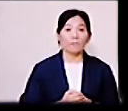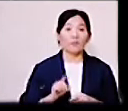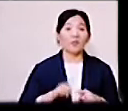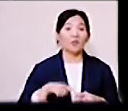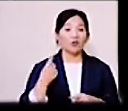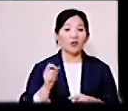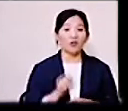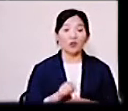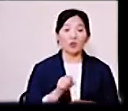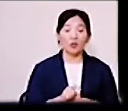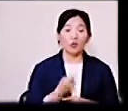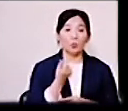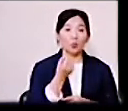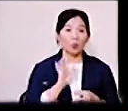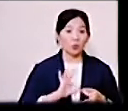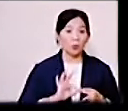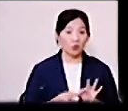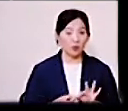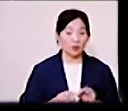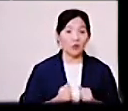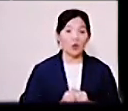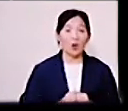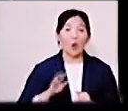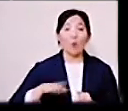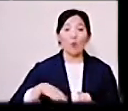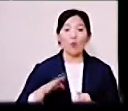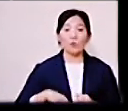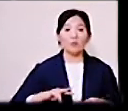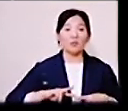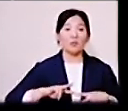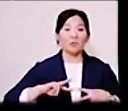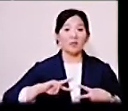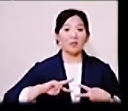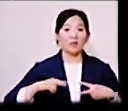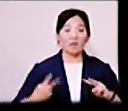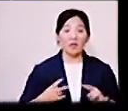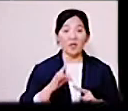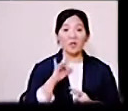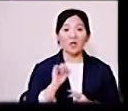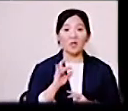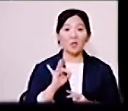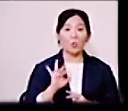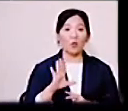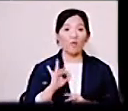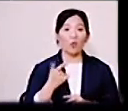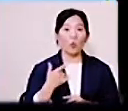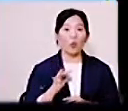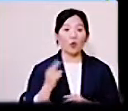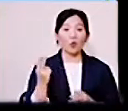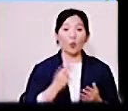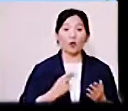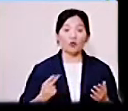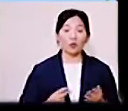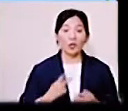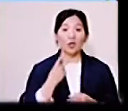Следующая задача немного посложнее. После преобразования растрового изображения